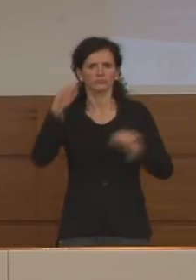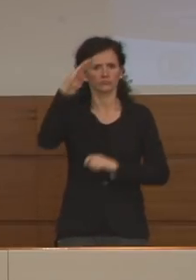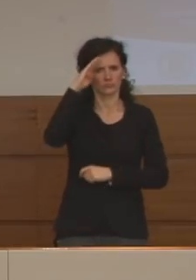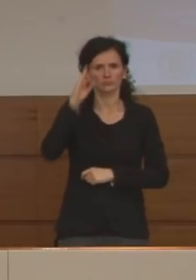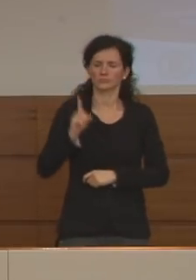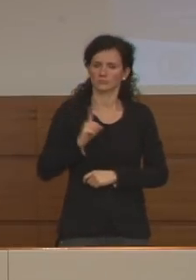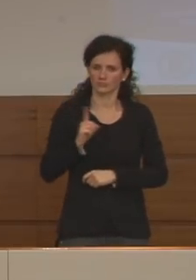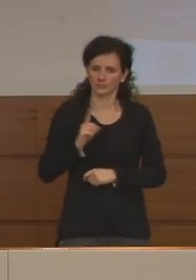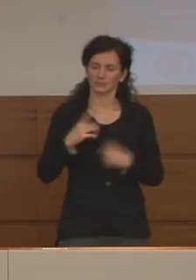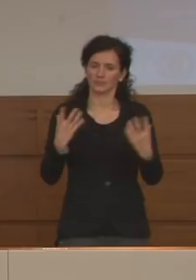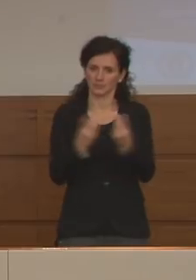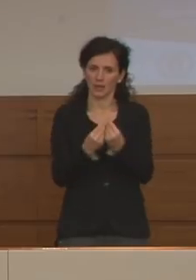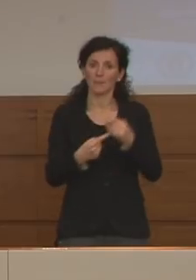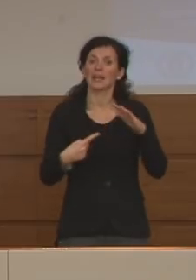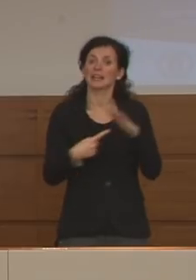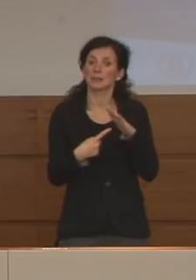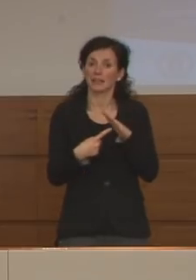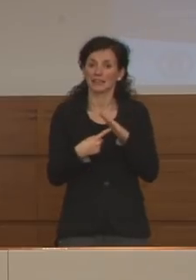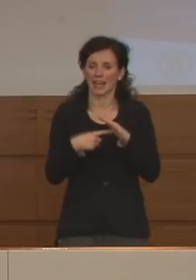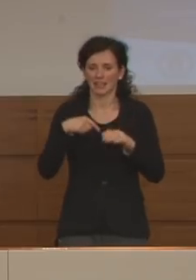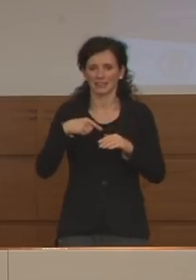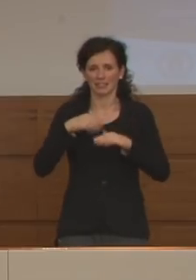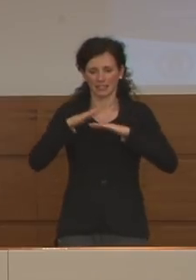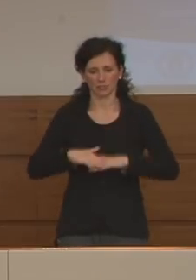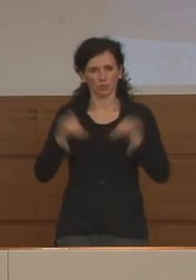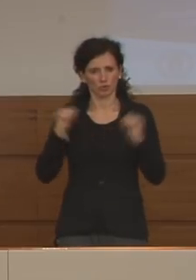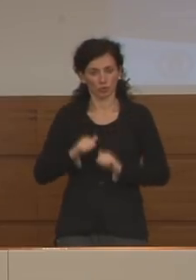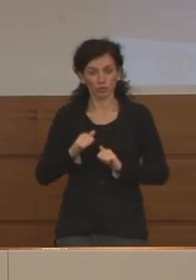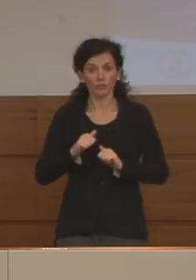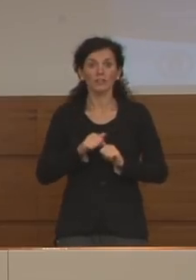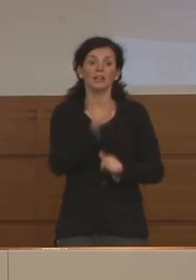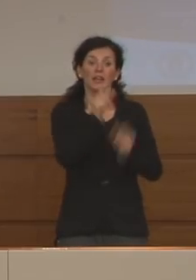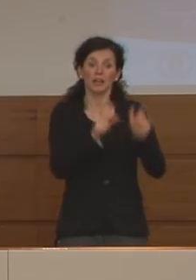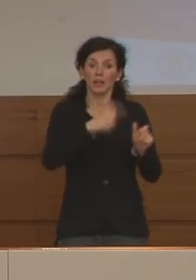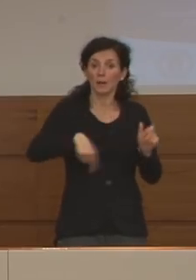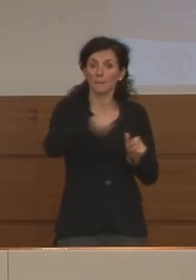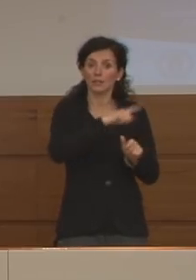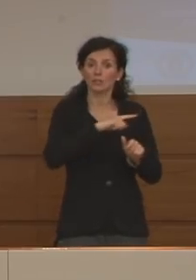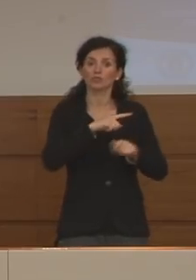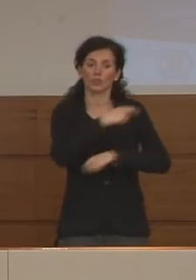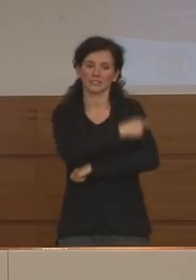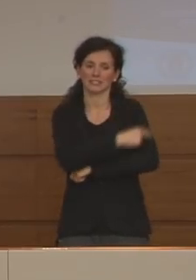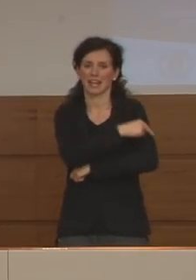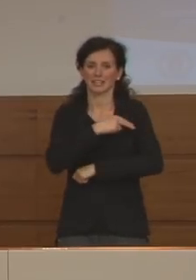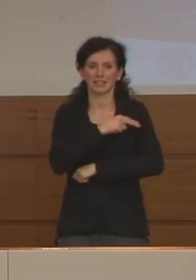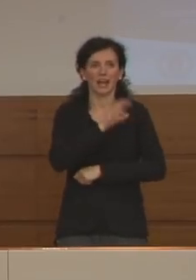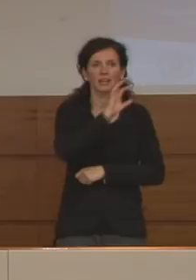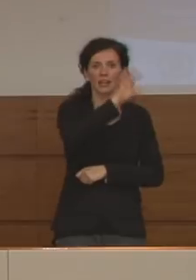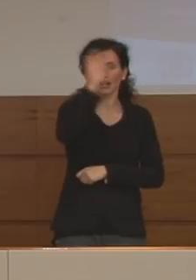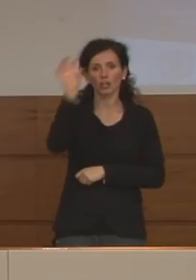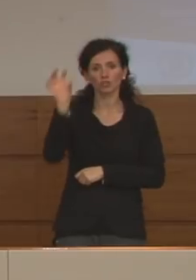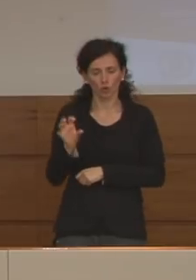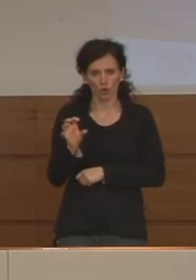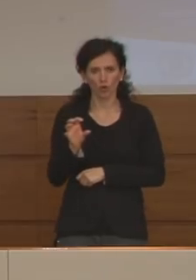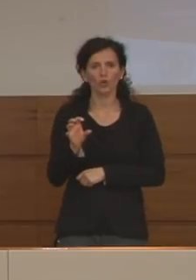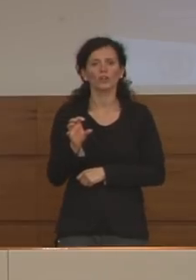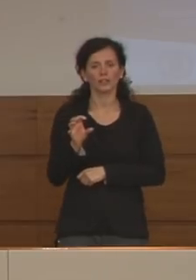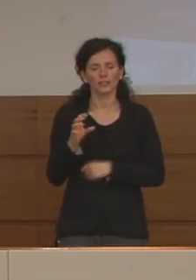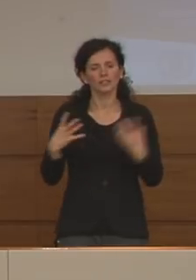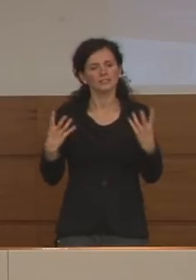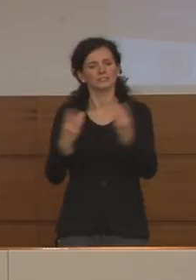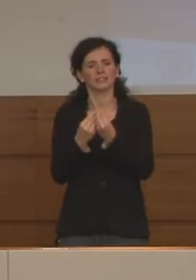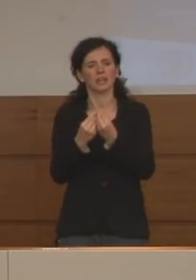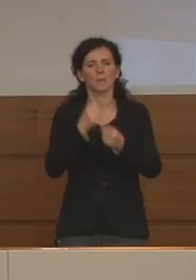i dipendenti del dipartimento e i sanitari delle regioni e delle strutture